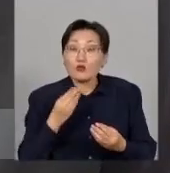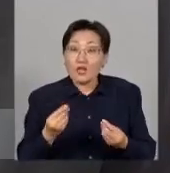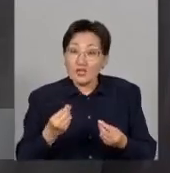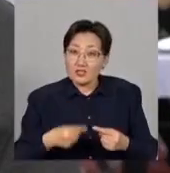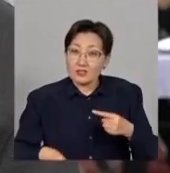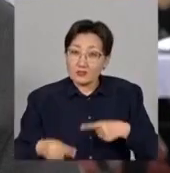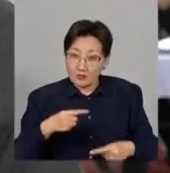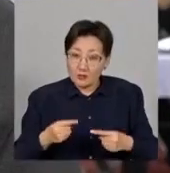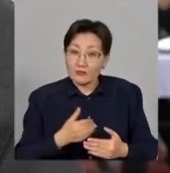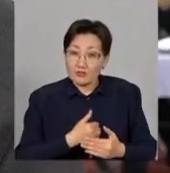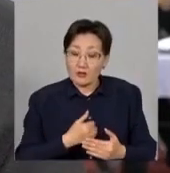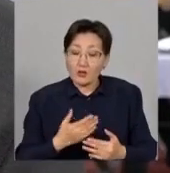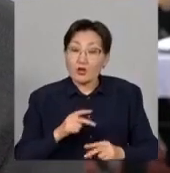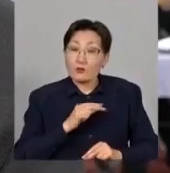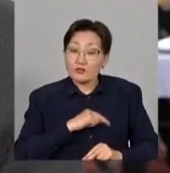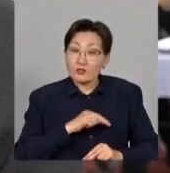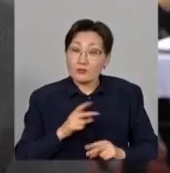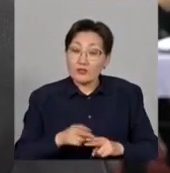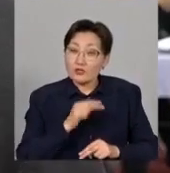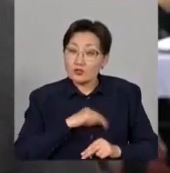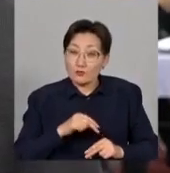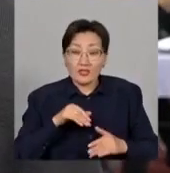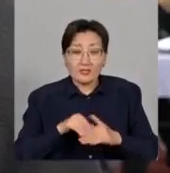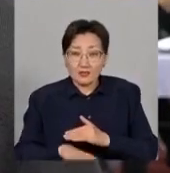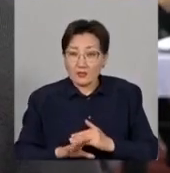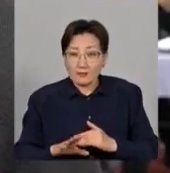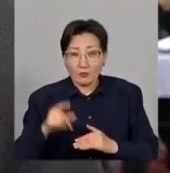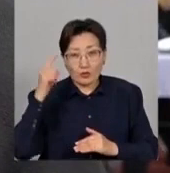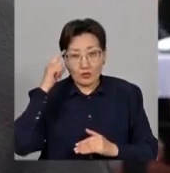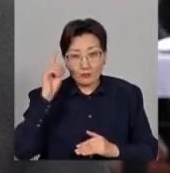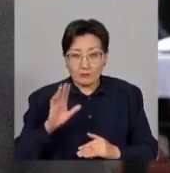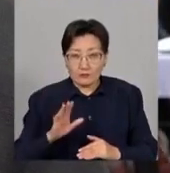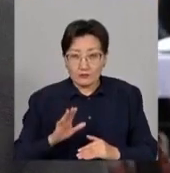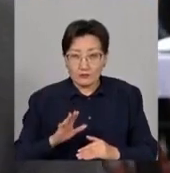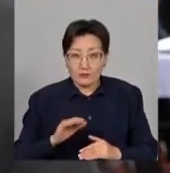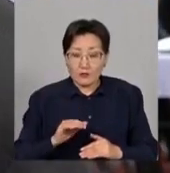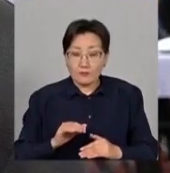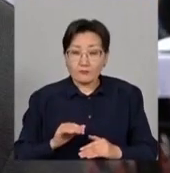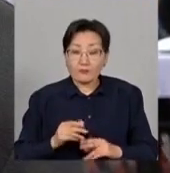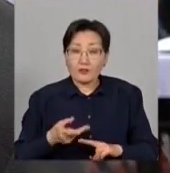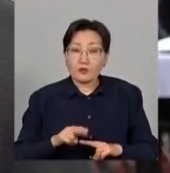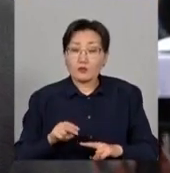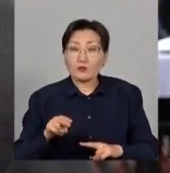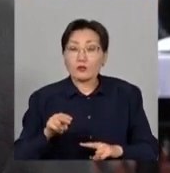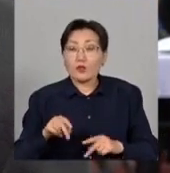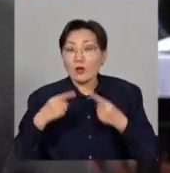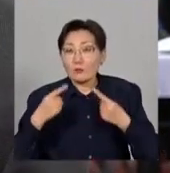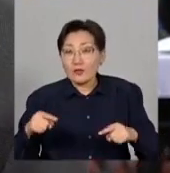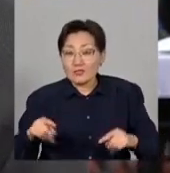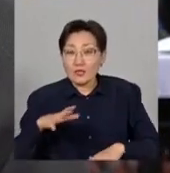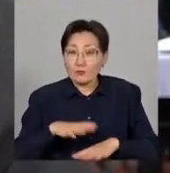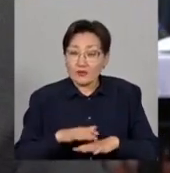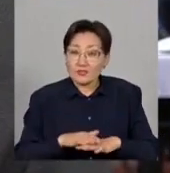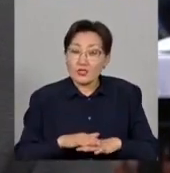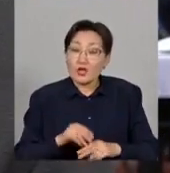ақтауды армандайды. Мен өзім жұмыссыз қайтамын деп ойламаймын бүгін кешке енді. Осы DHL компаниясына, басқа банктерге кірсем